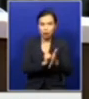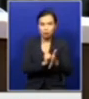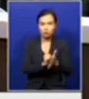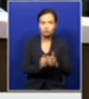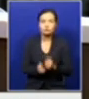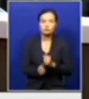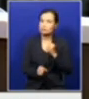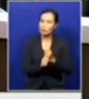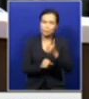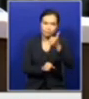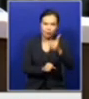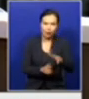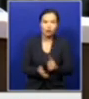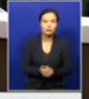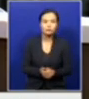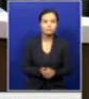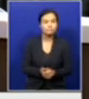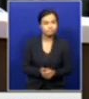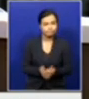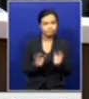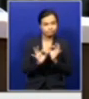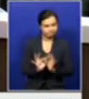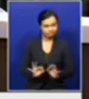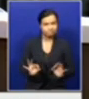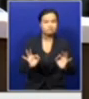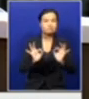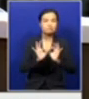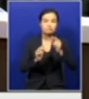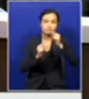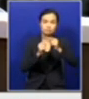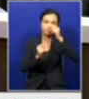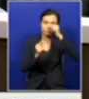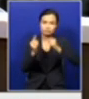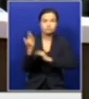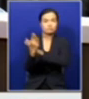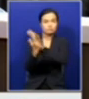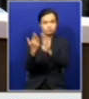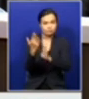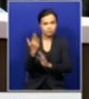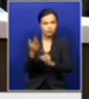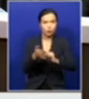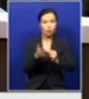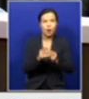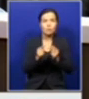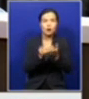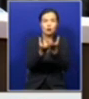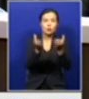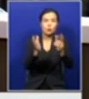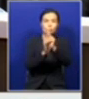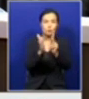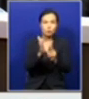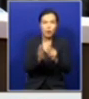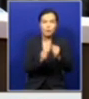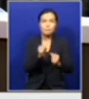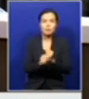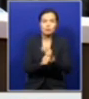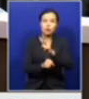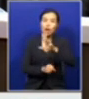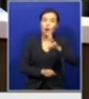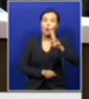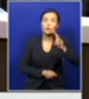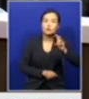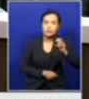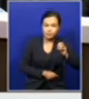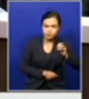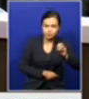ได้และที่สำคัญที่สุดค่ะถ้าประเทศไทยของเรายังนอนกอดรัฐธรรมนูญปี2560